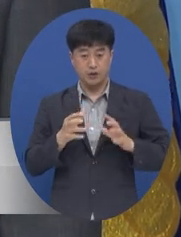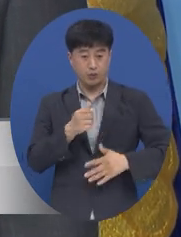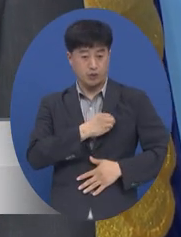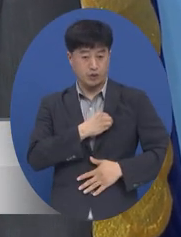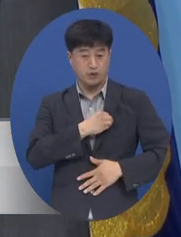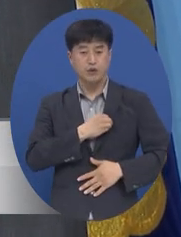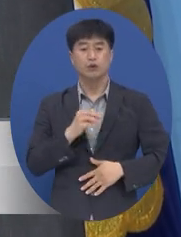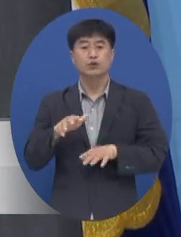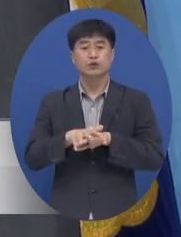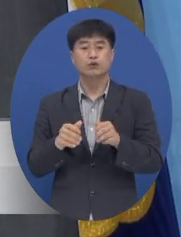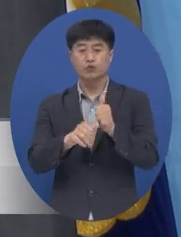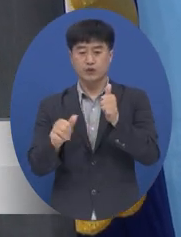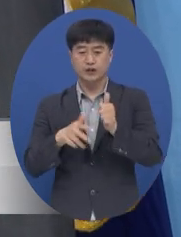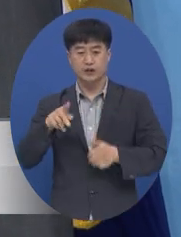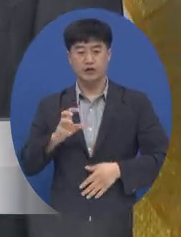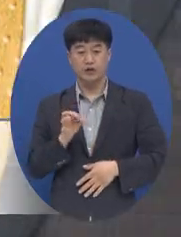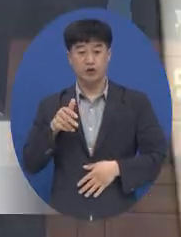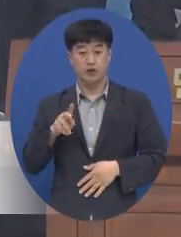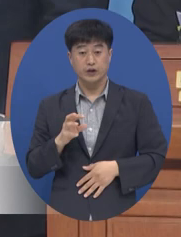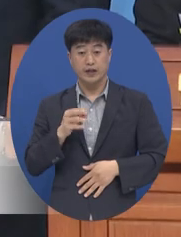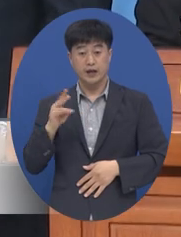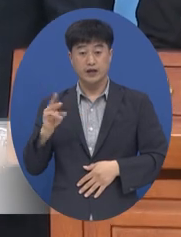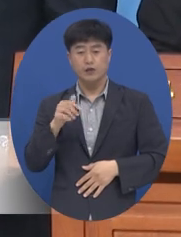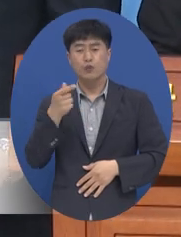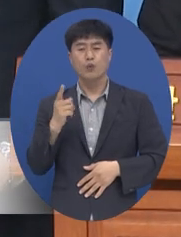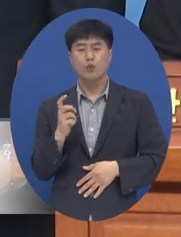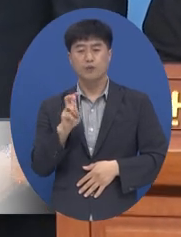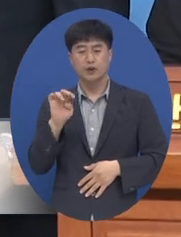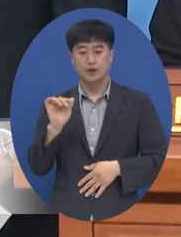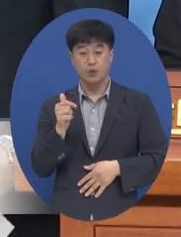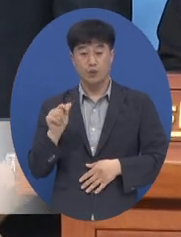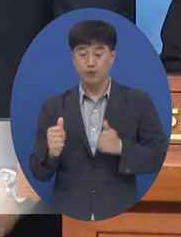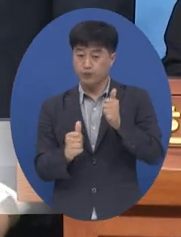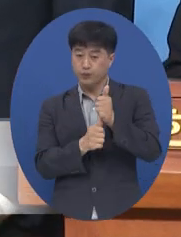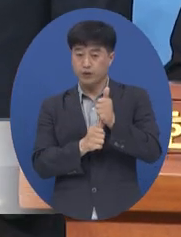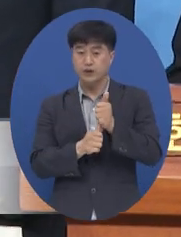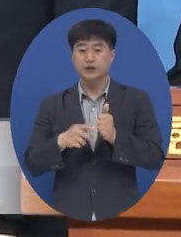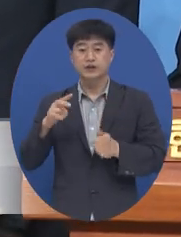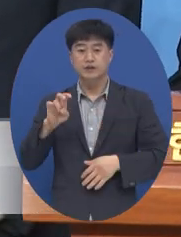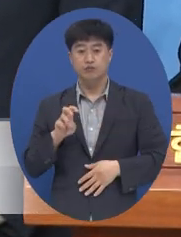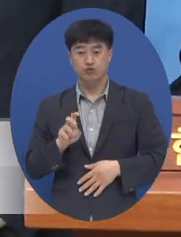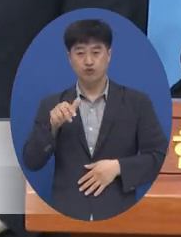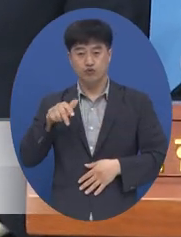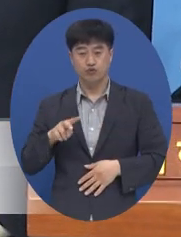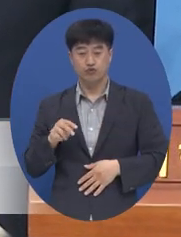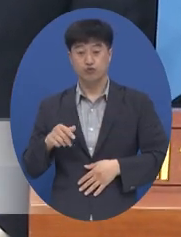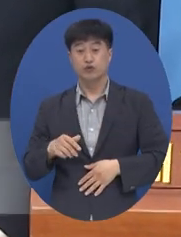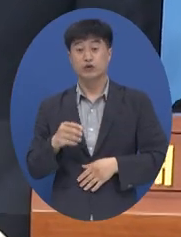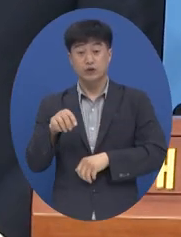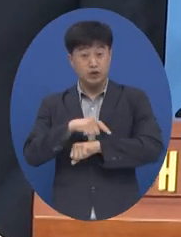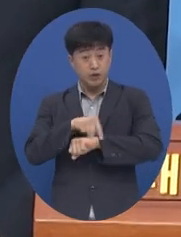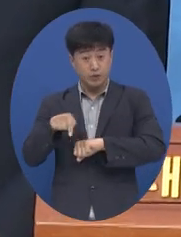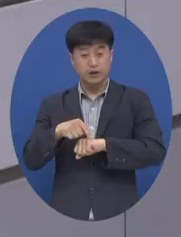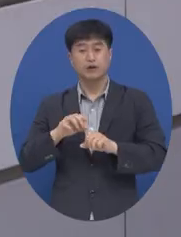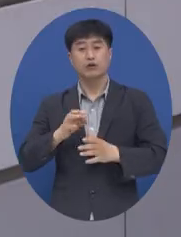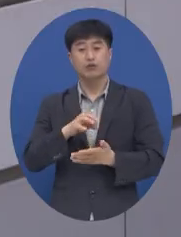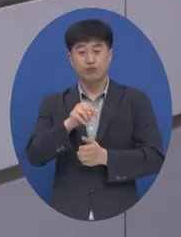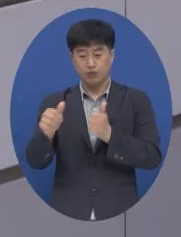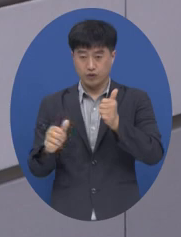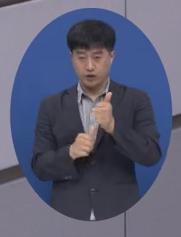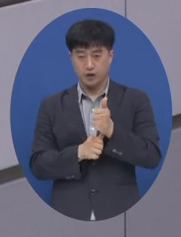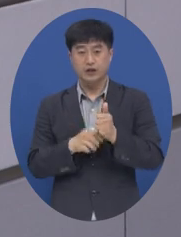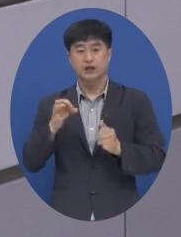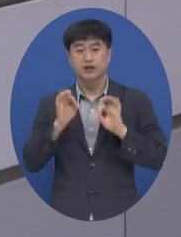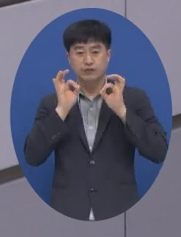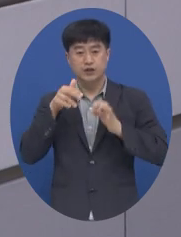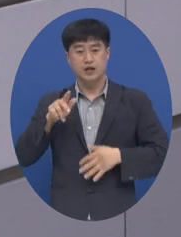조직위원인 장경태 국회의원, 노민호 조직위 부위원장, 심규순 경기도의회 기획재정위원장, 김재용